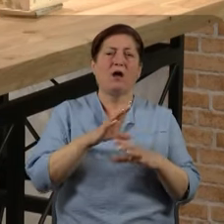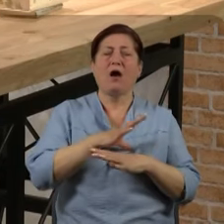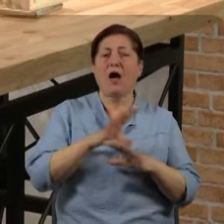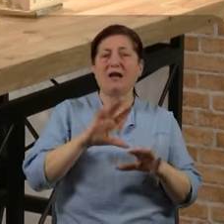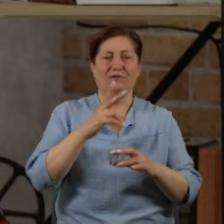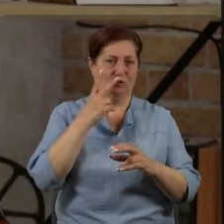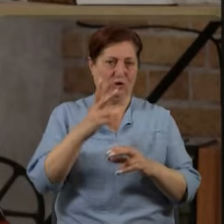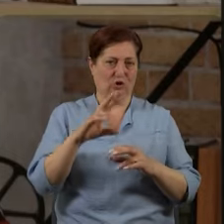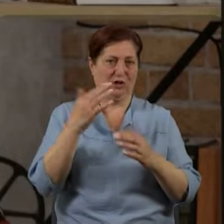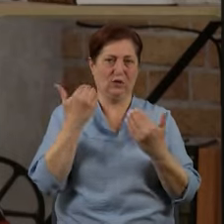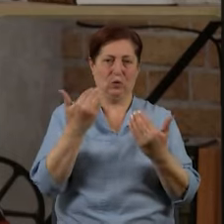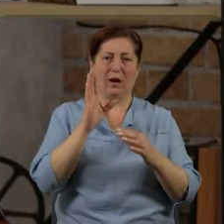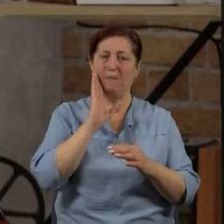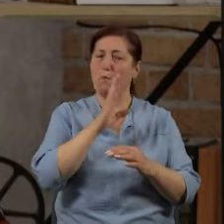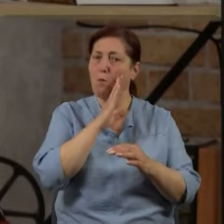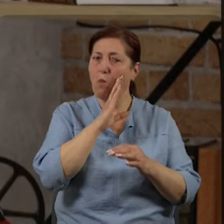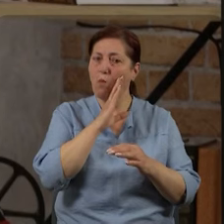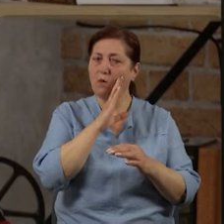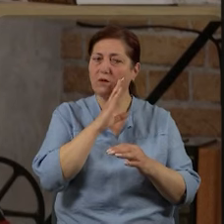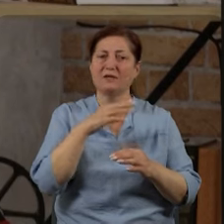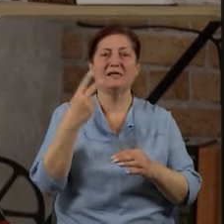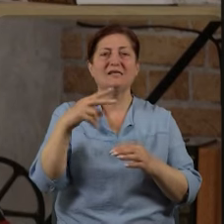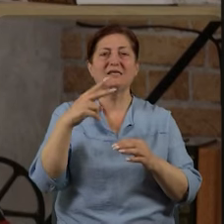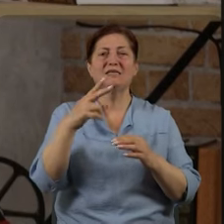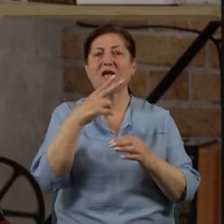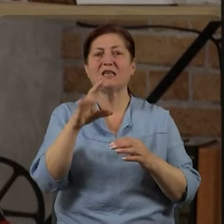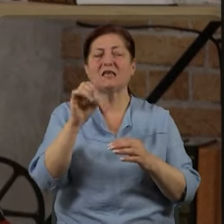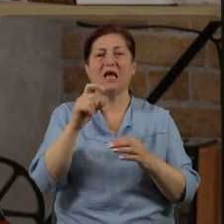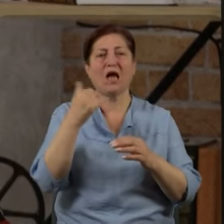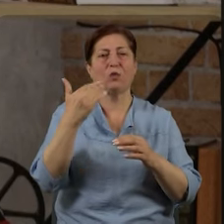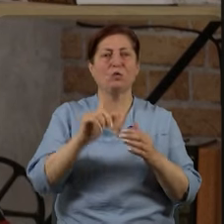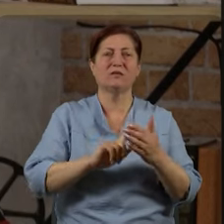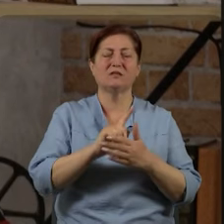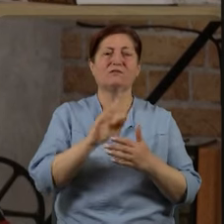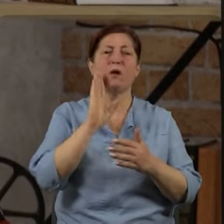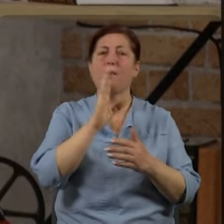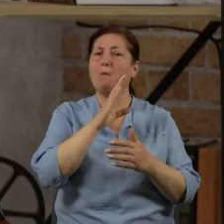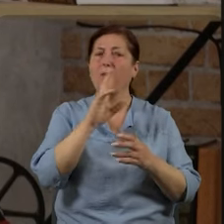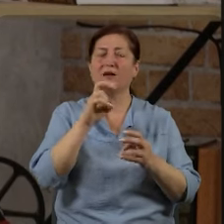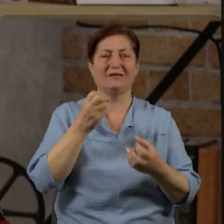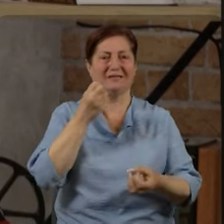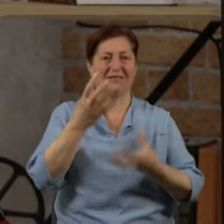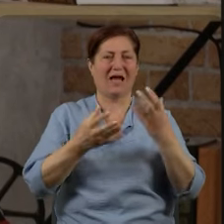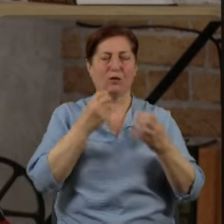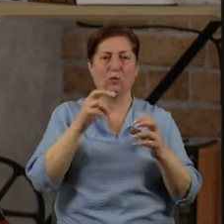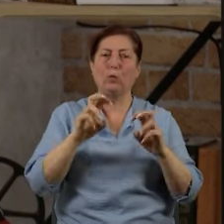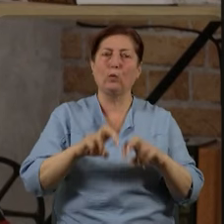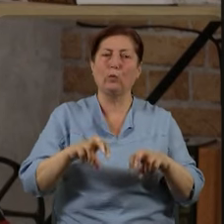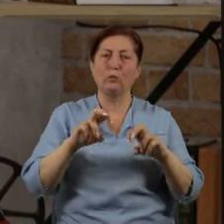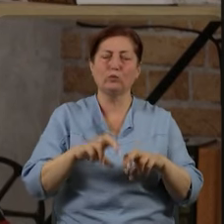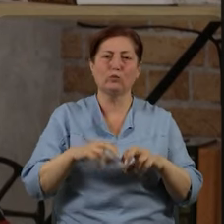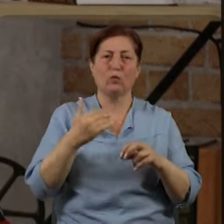իր մորը։ Երբ որ 20-րդ դարասկզբի մեր մայրերգության հայաց ծաղկումը ուսումնասիրում ենք